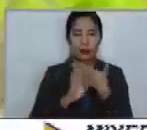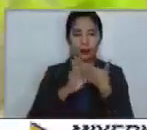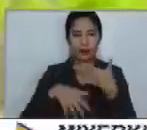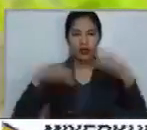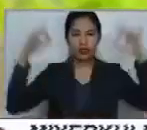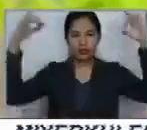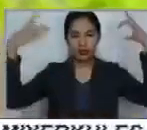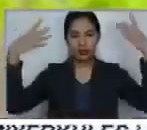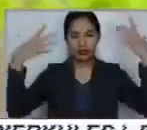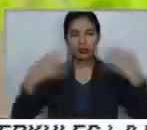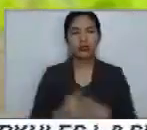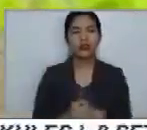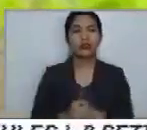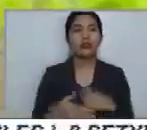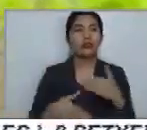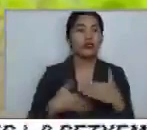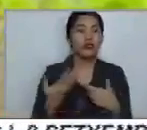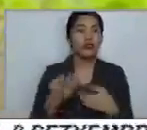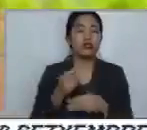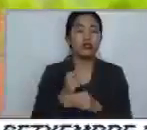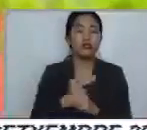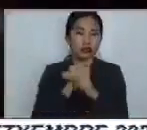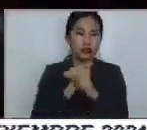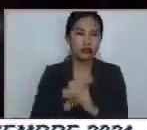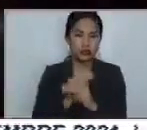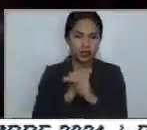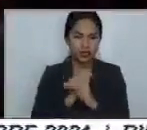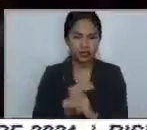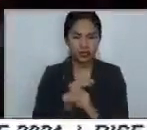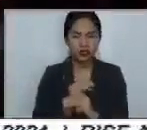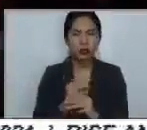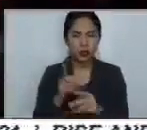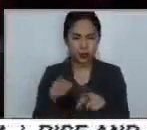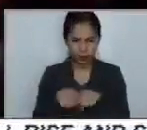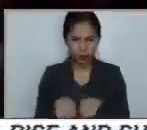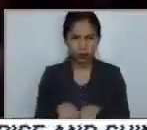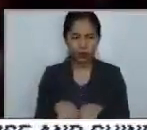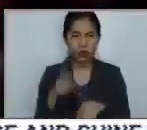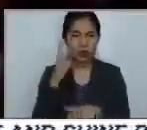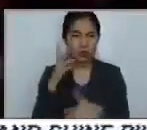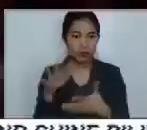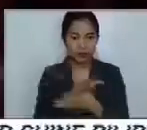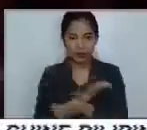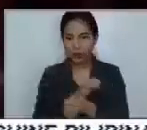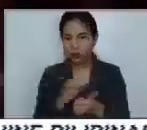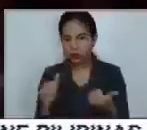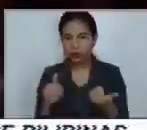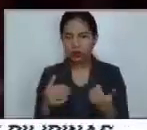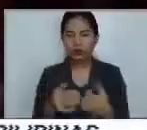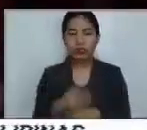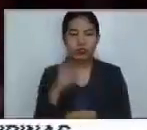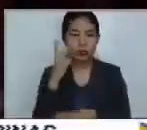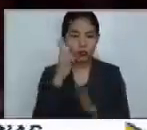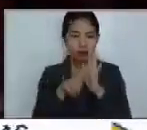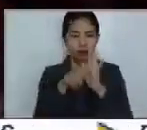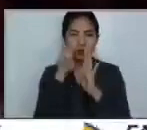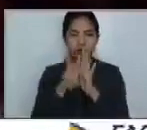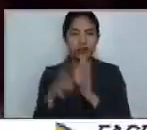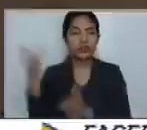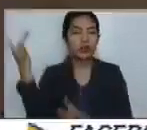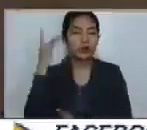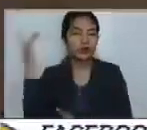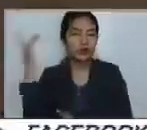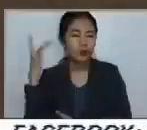sa mga tao dahil sa posibleng pinsala na hatid ng Bagyong Julina. Patuloy ang pakikipagtulungan ng PCG sa lokal